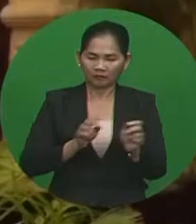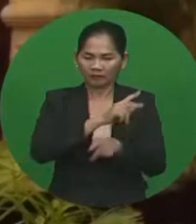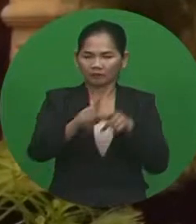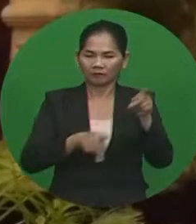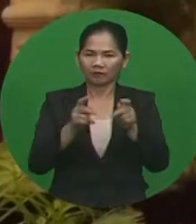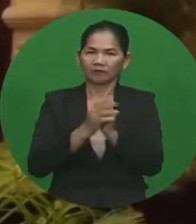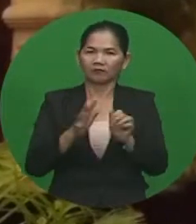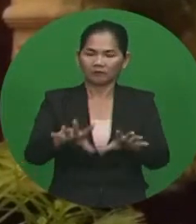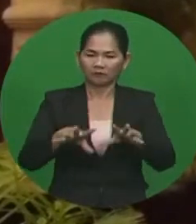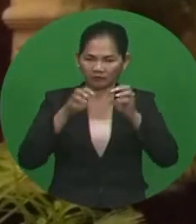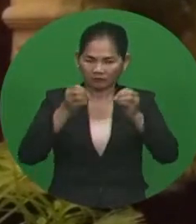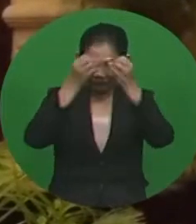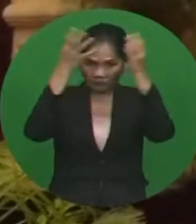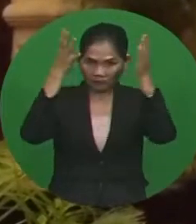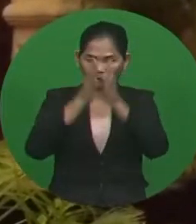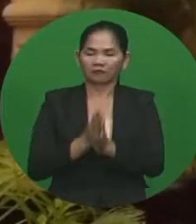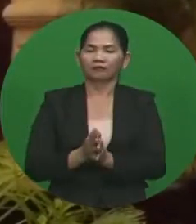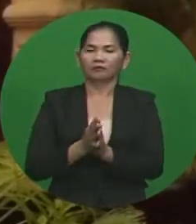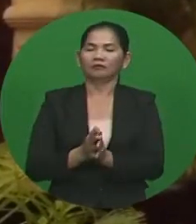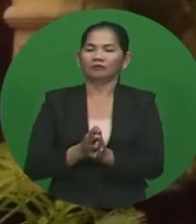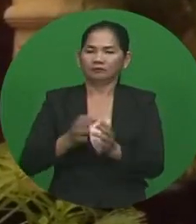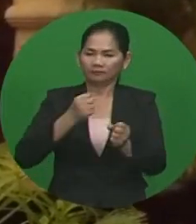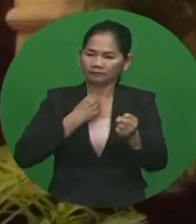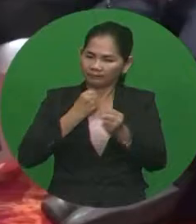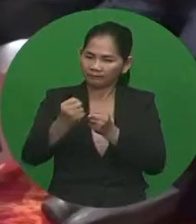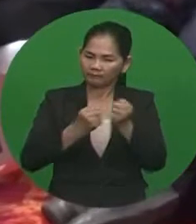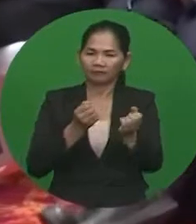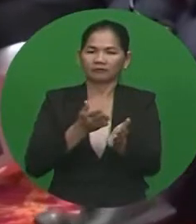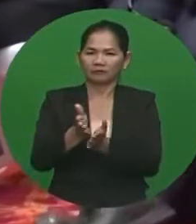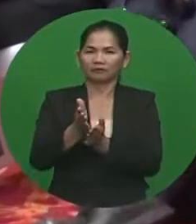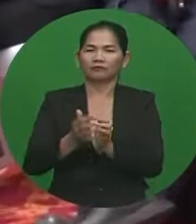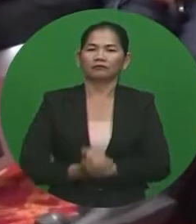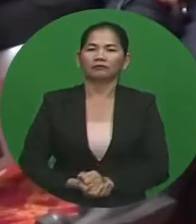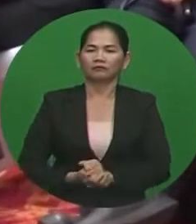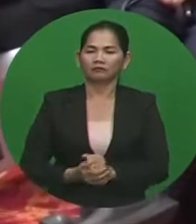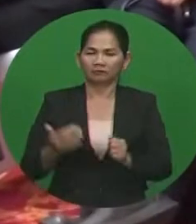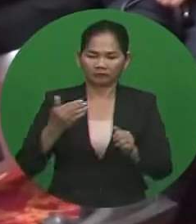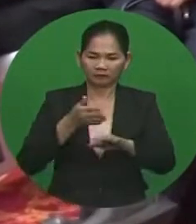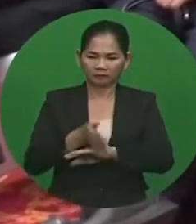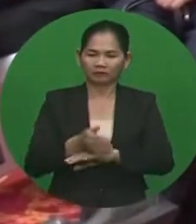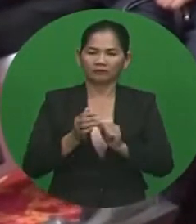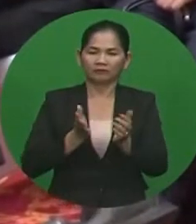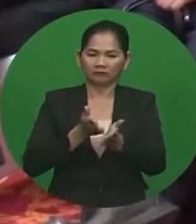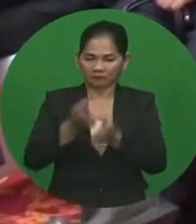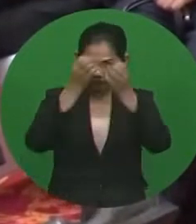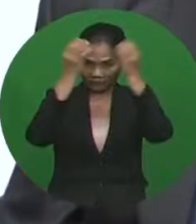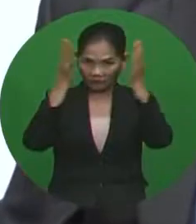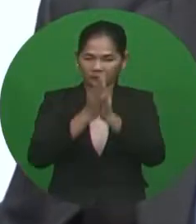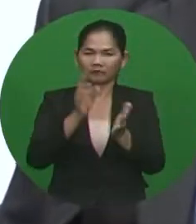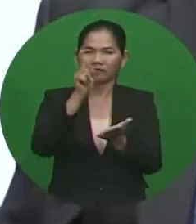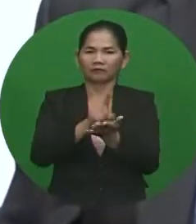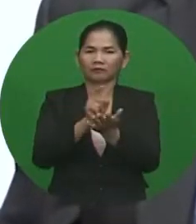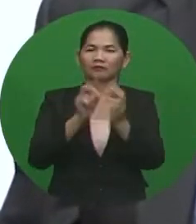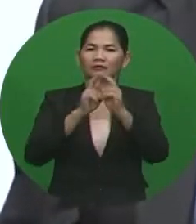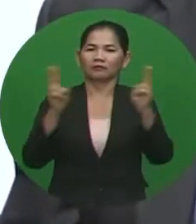ឋដែលទទួលបានព័ត៌មានធ្វើការតស៊ូមតិដើម្បីសិទ្ធិរបស់ពួកគេតាមរយៈនេះសិទ្ធិទទួលព័ត៌មានមានសារៈសំខាន់